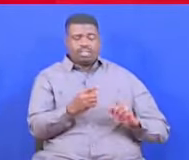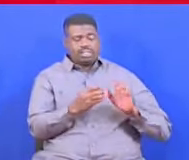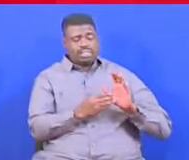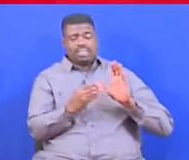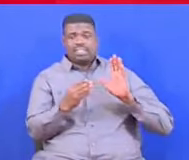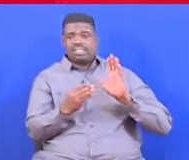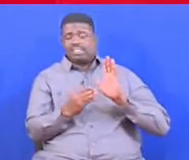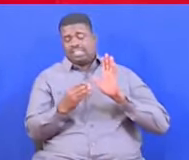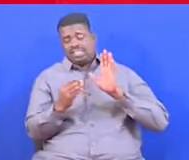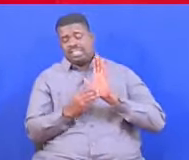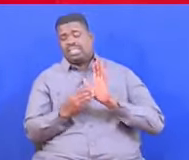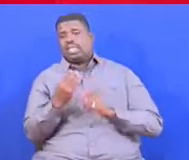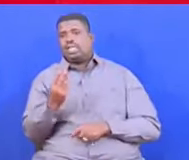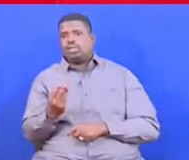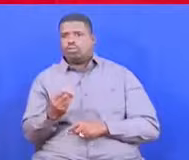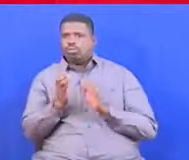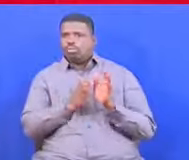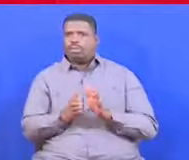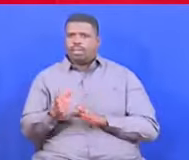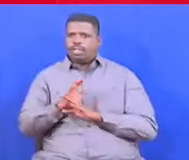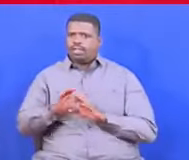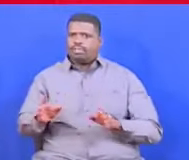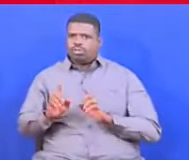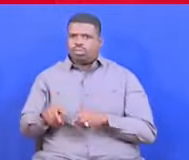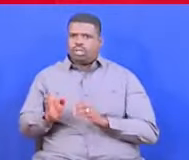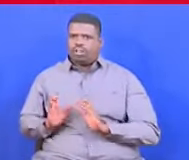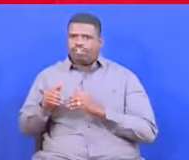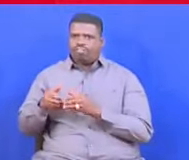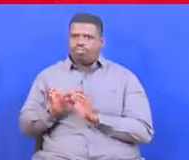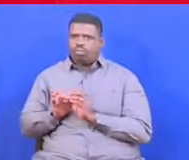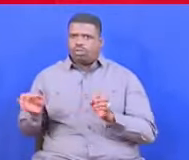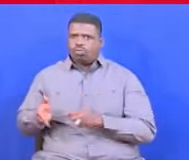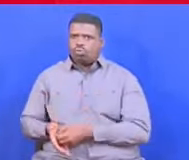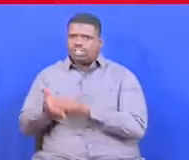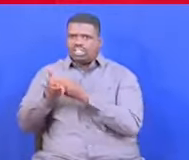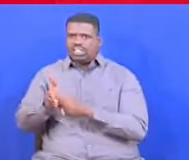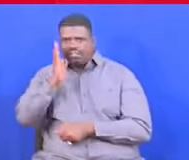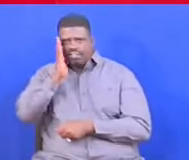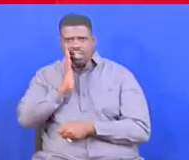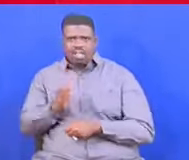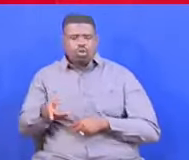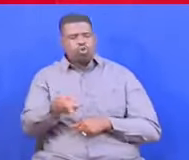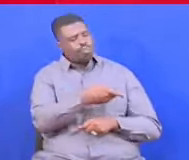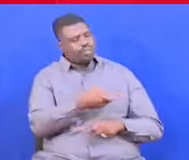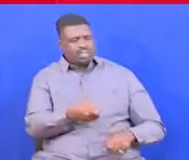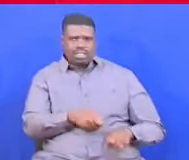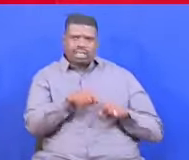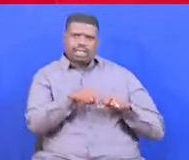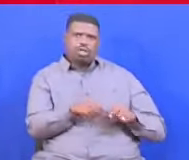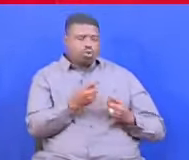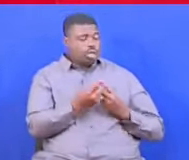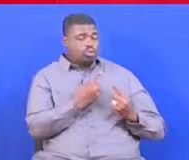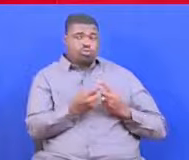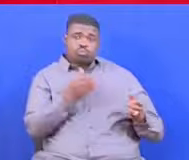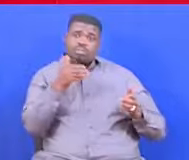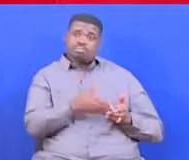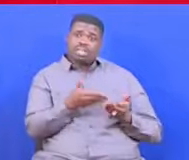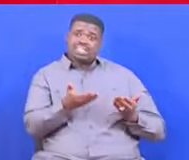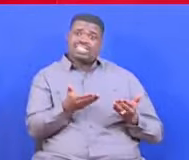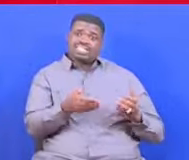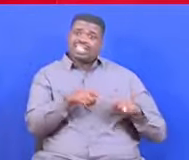1963. Ilikuwa tumepanga kabisa kwa tuwe na fungu maalum kwa kusaidia vijana kwa ajili ya kukopeshana. Leo ninazungumza mpaka sasa